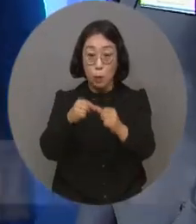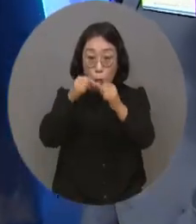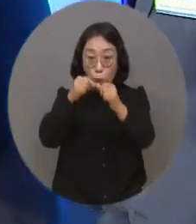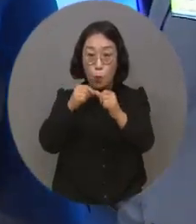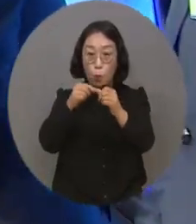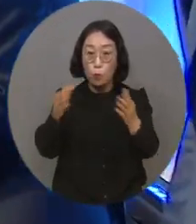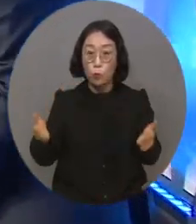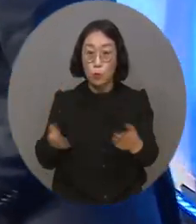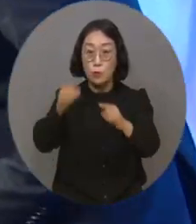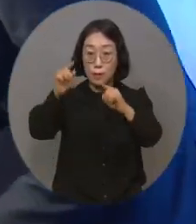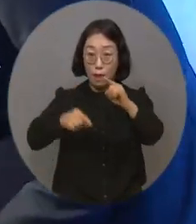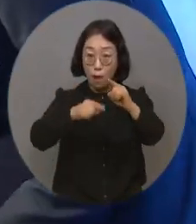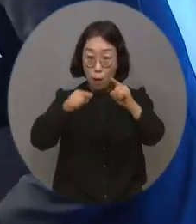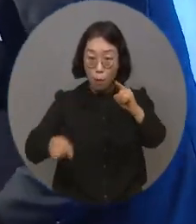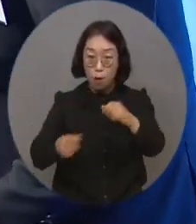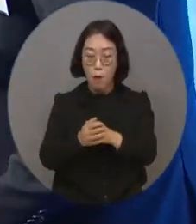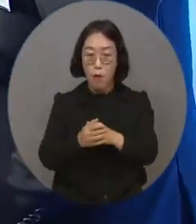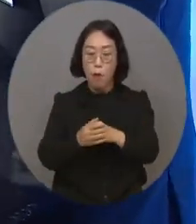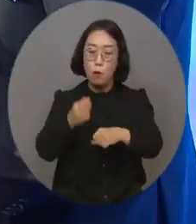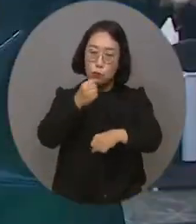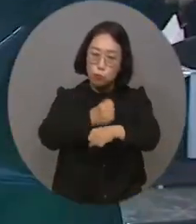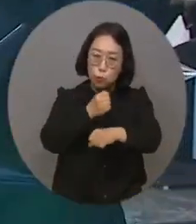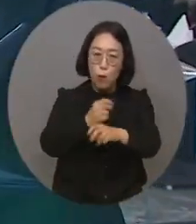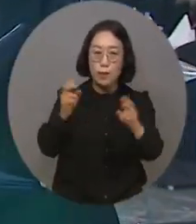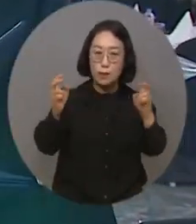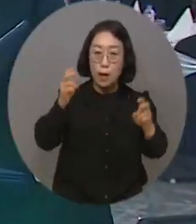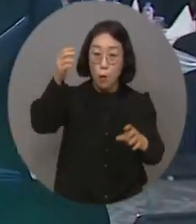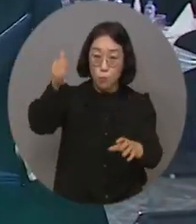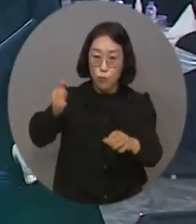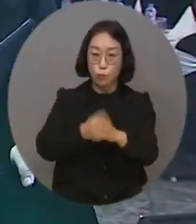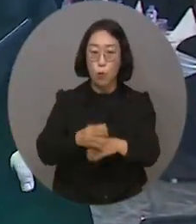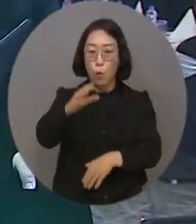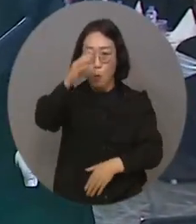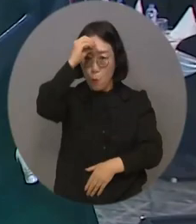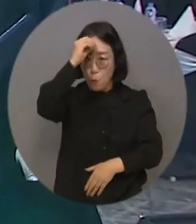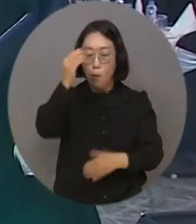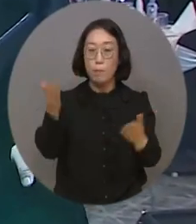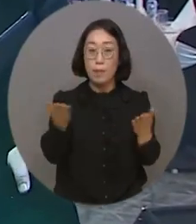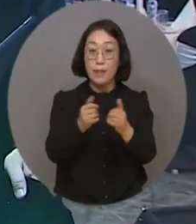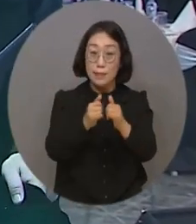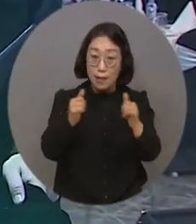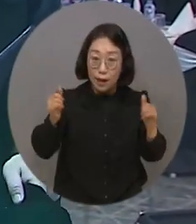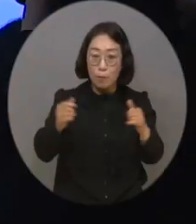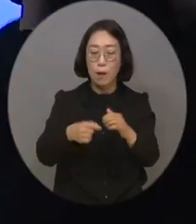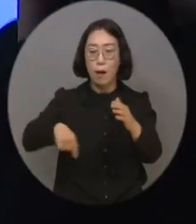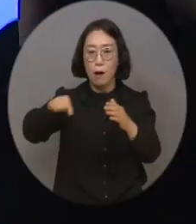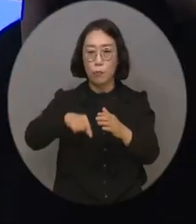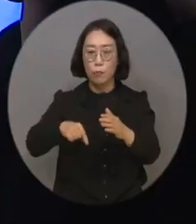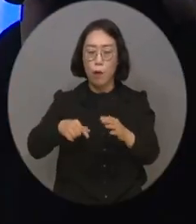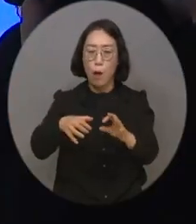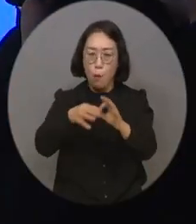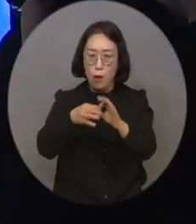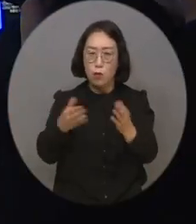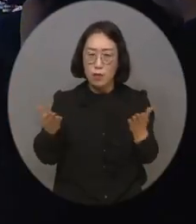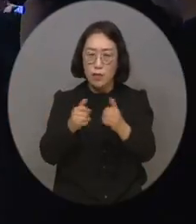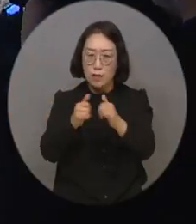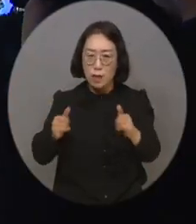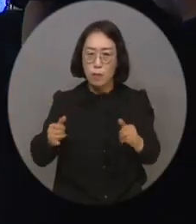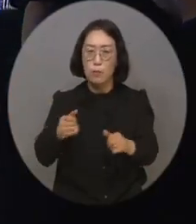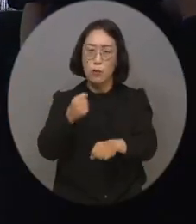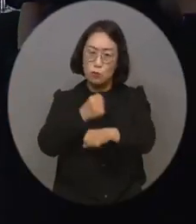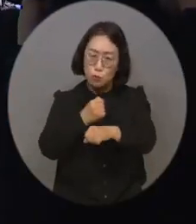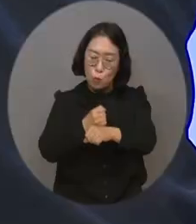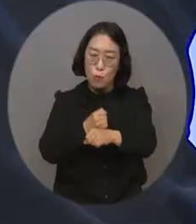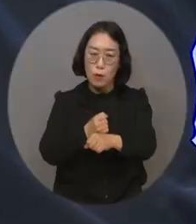장애인고용촉진대회는 장애인고용에 기여한 사업주와 모범이 되는 장애인 근로자, 장애인고용 업무 유공자를 포상하고